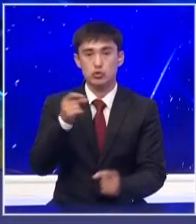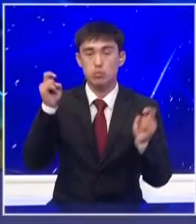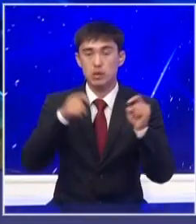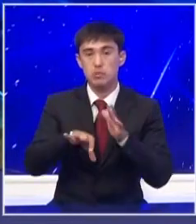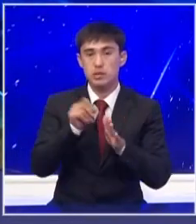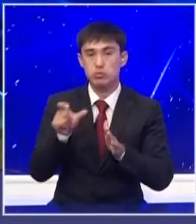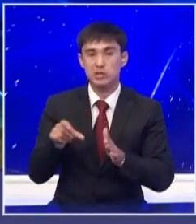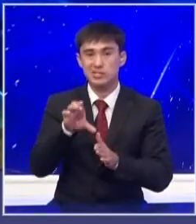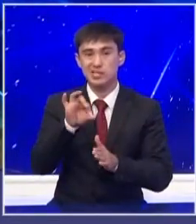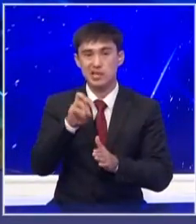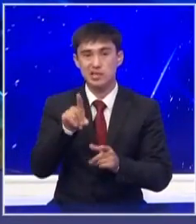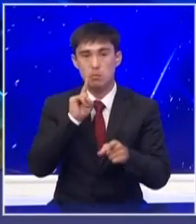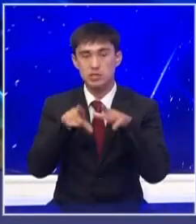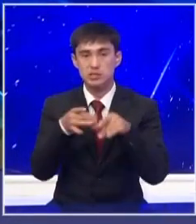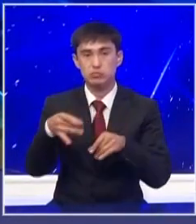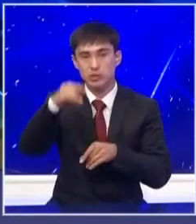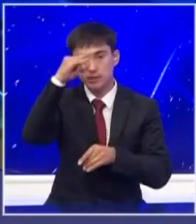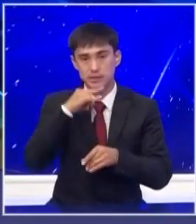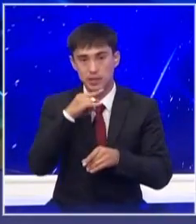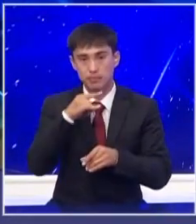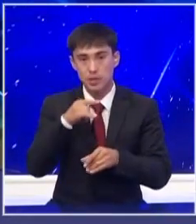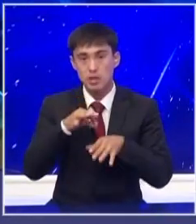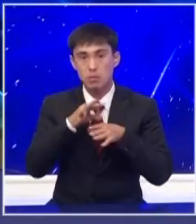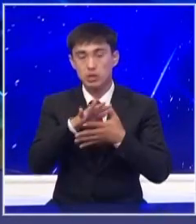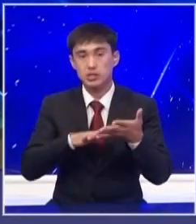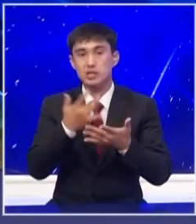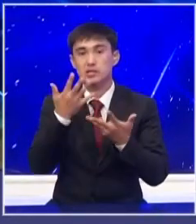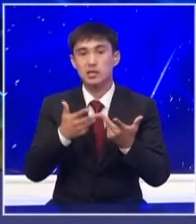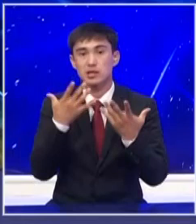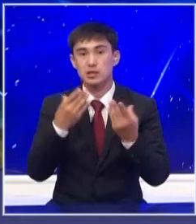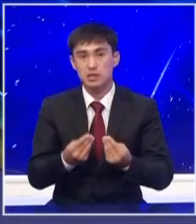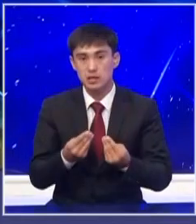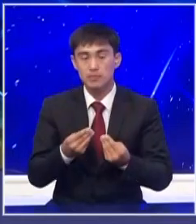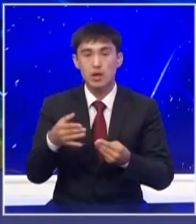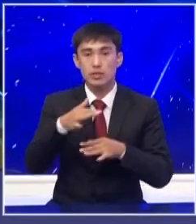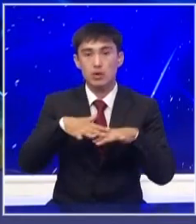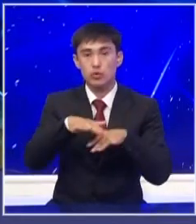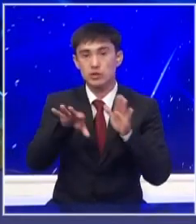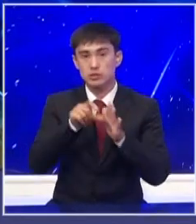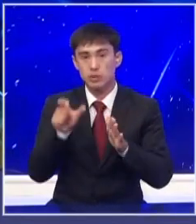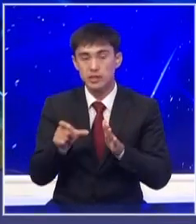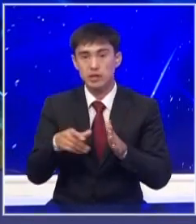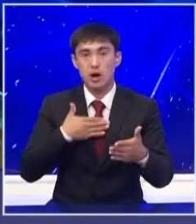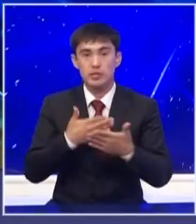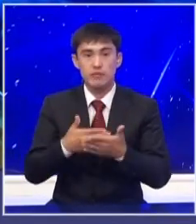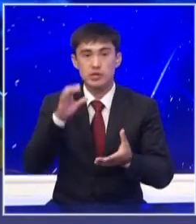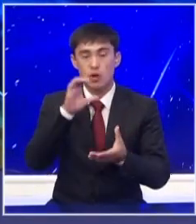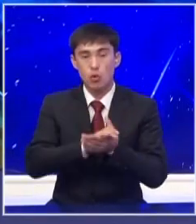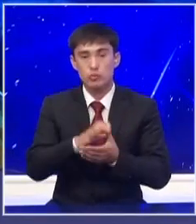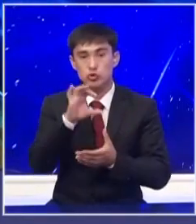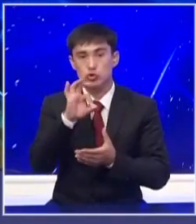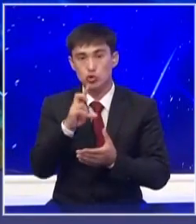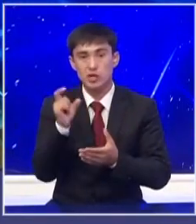прибыли депутаты Сената и Мажилиса Республики Казахстан. На протяжении нескольких дней народные избранники активно знакомятся